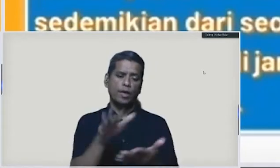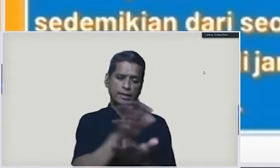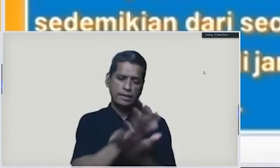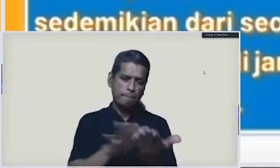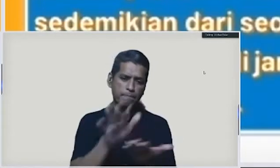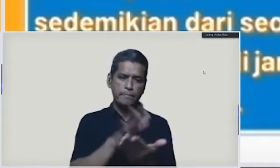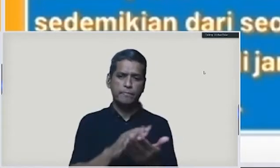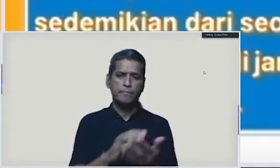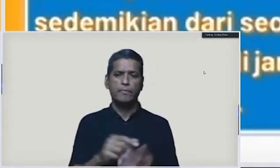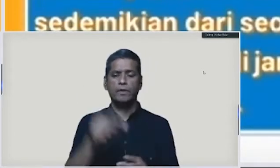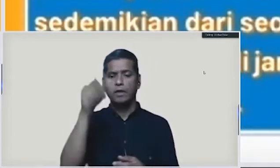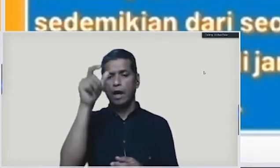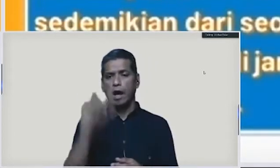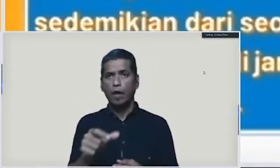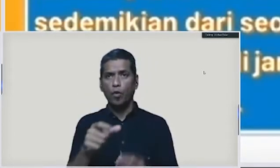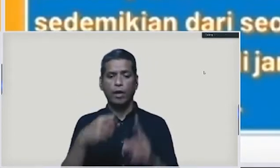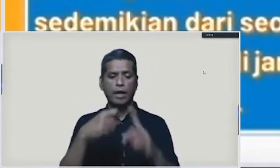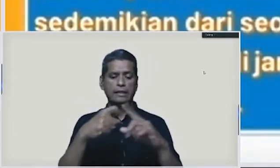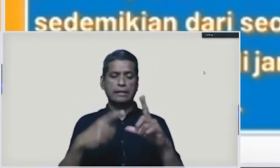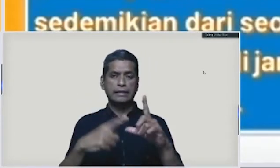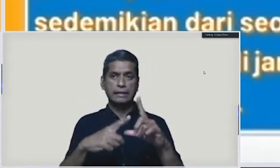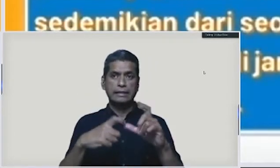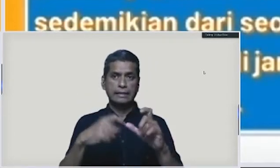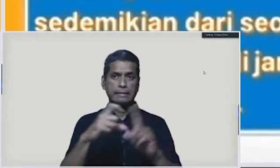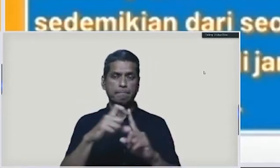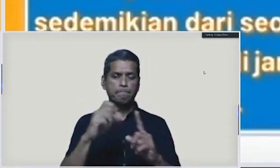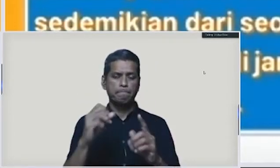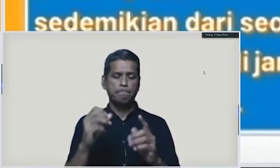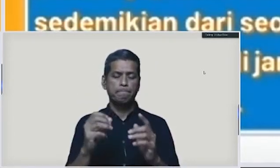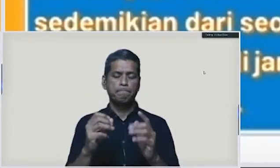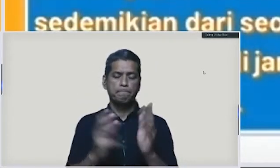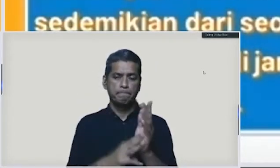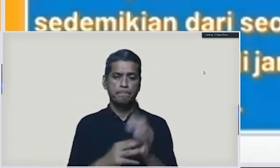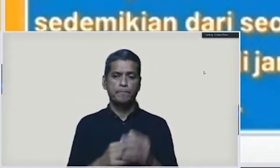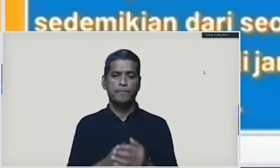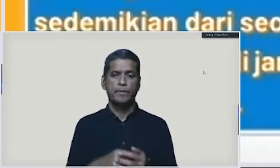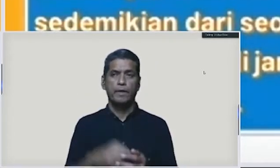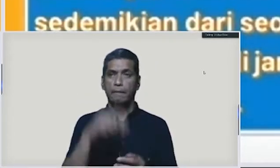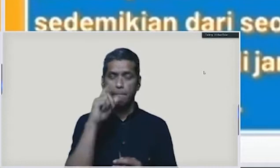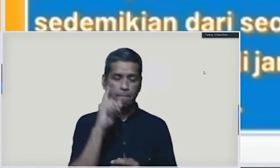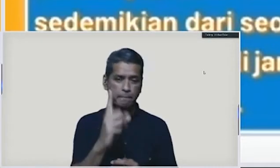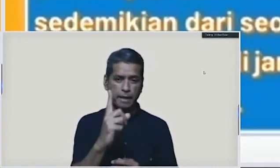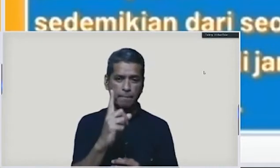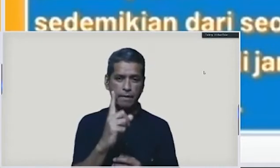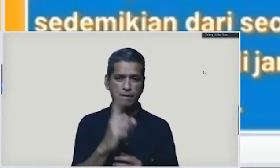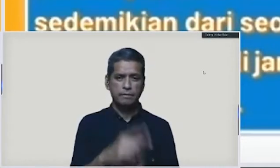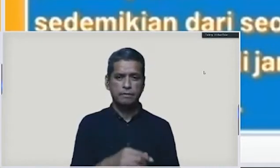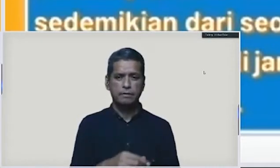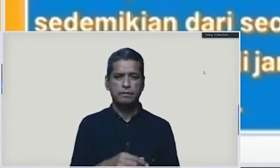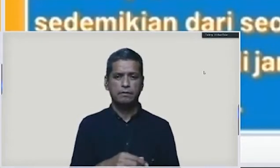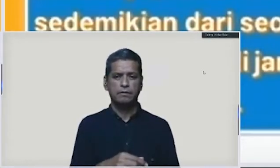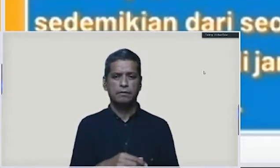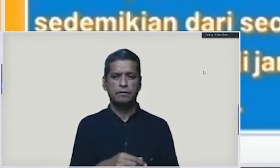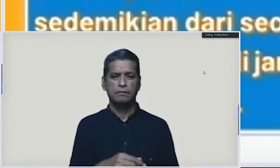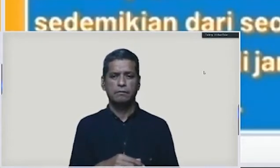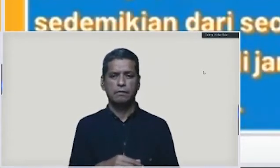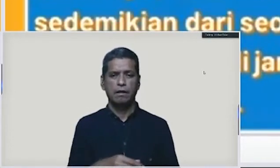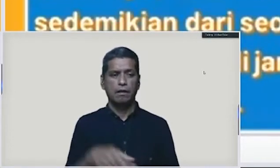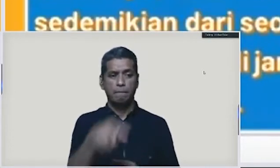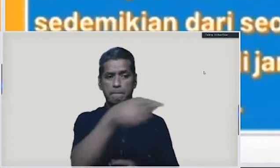seorang kastim saudara pertama mereka mengakui mereka tidak